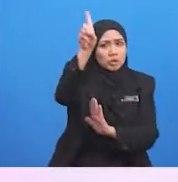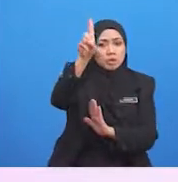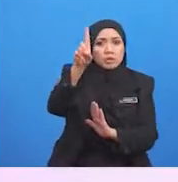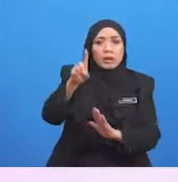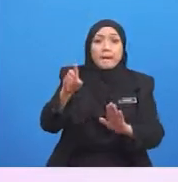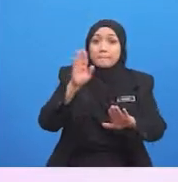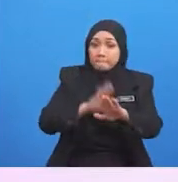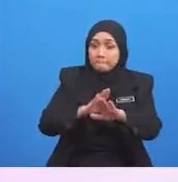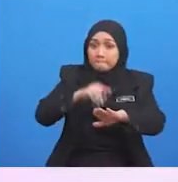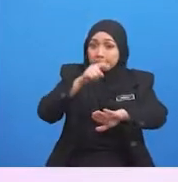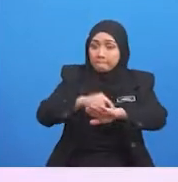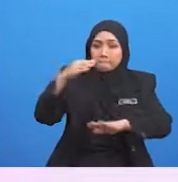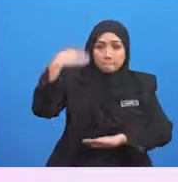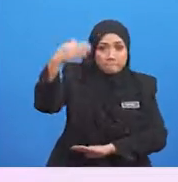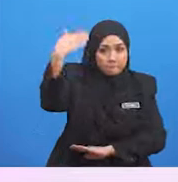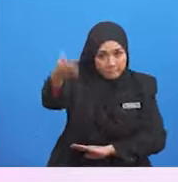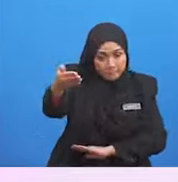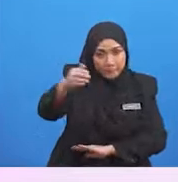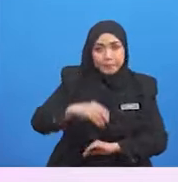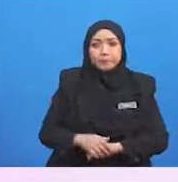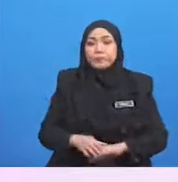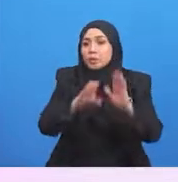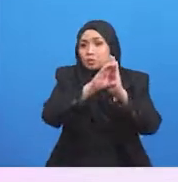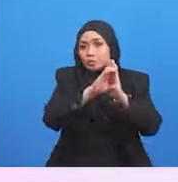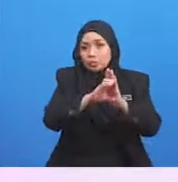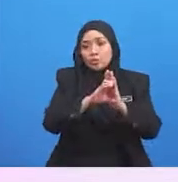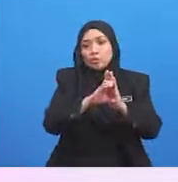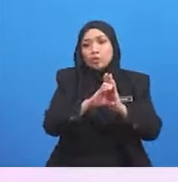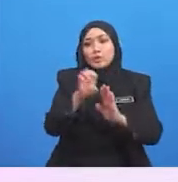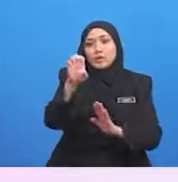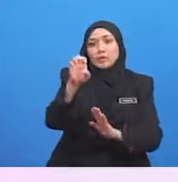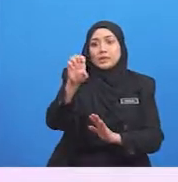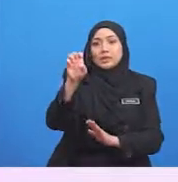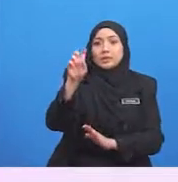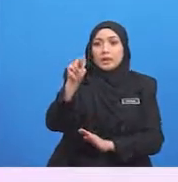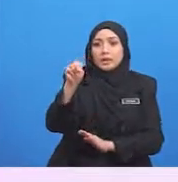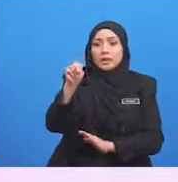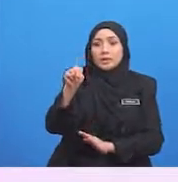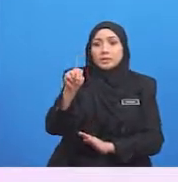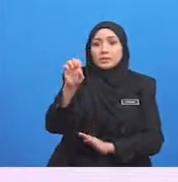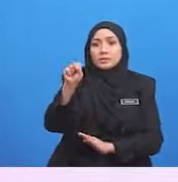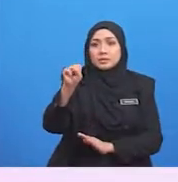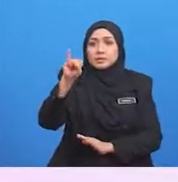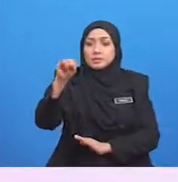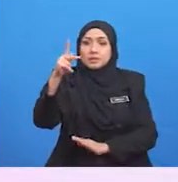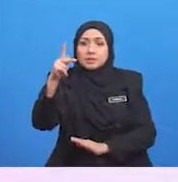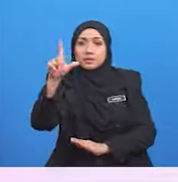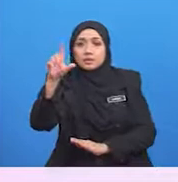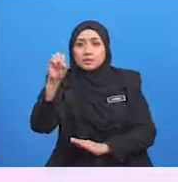hadapan. Sebagai contoh adalah ensiklopedia dan juga perkhidmatan